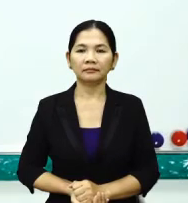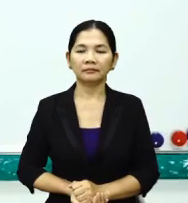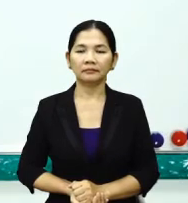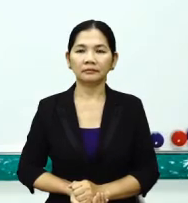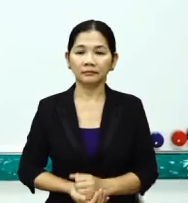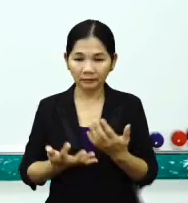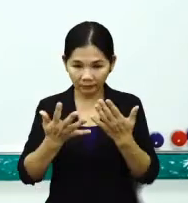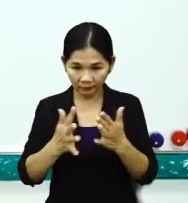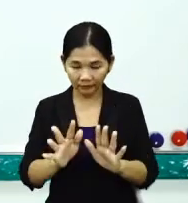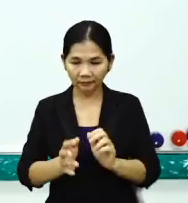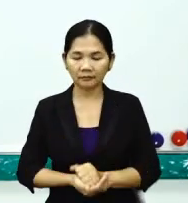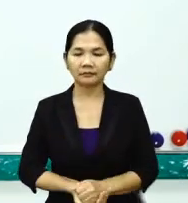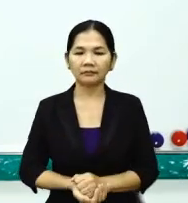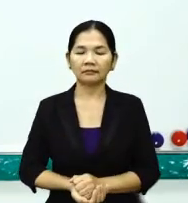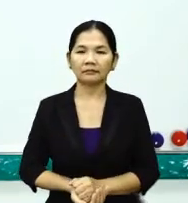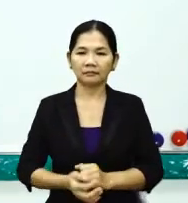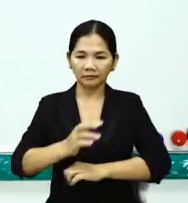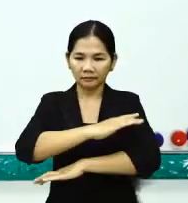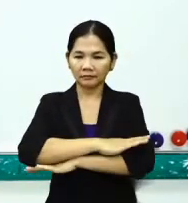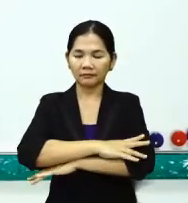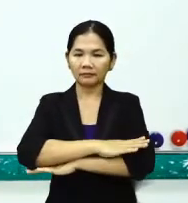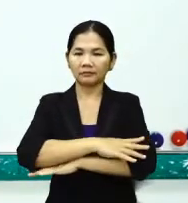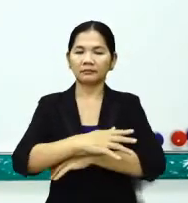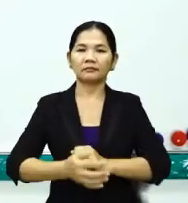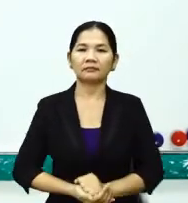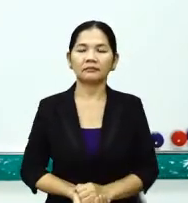Rùi nè con. Chà, tôm nì.